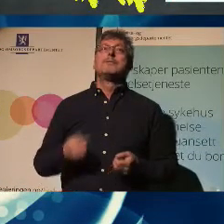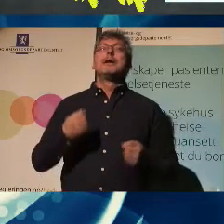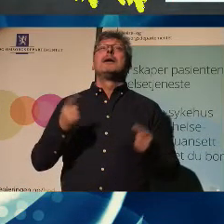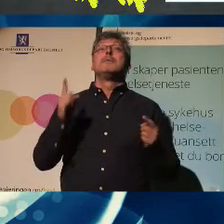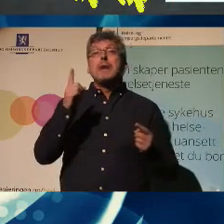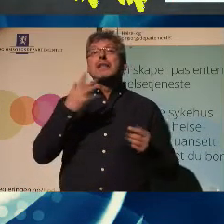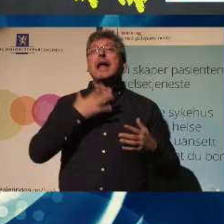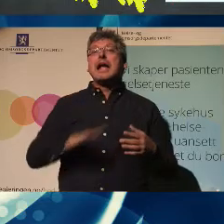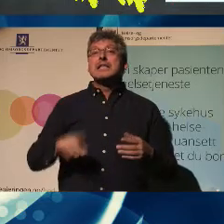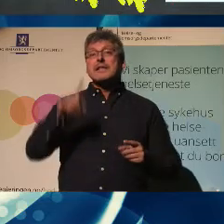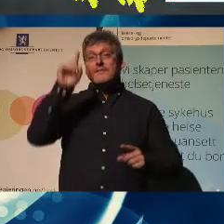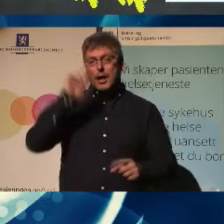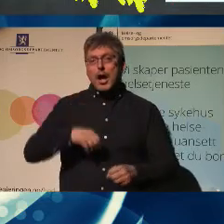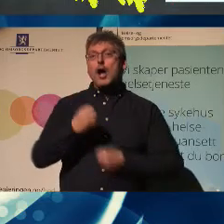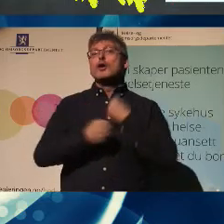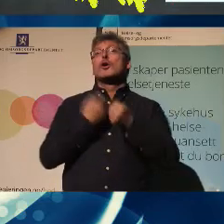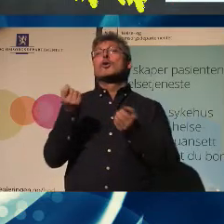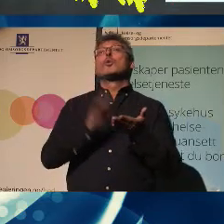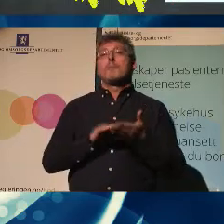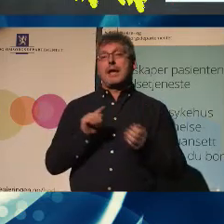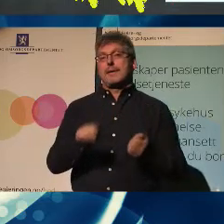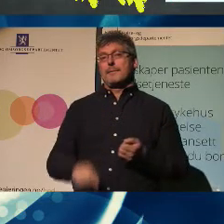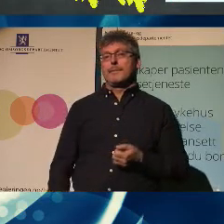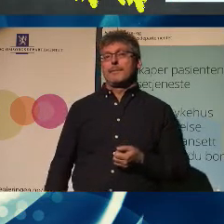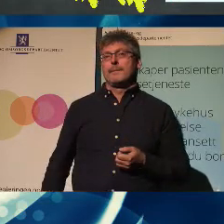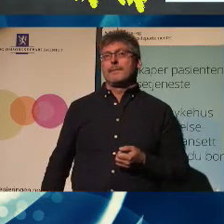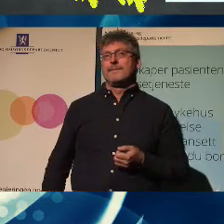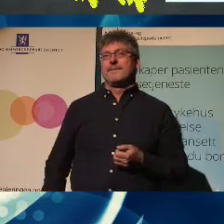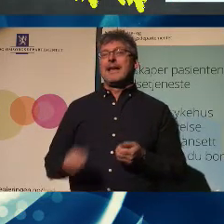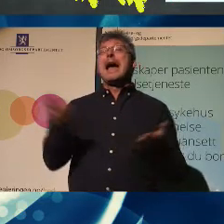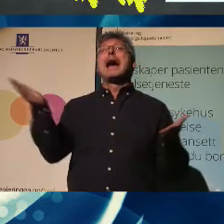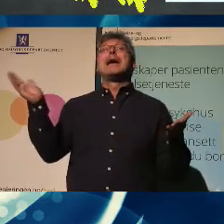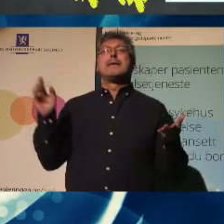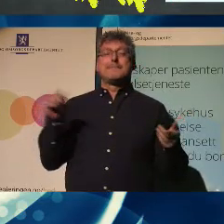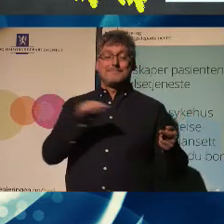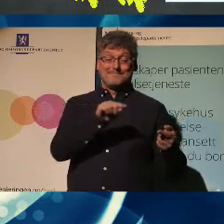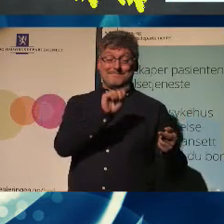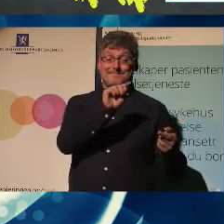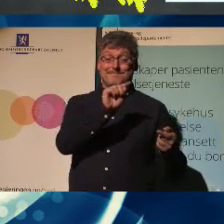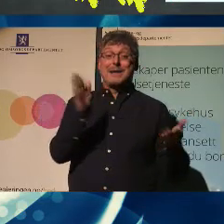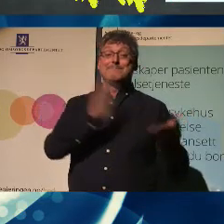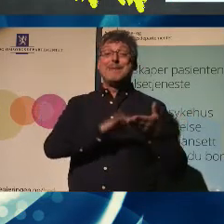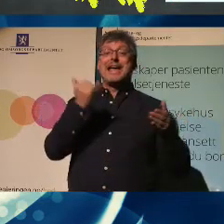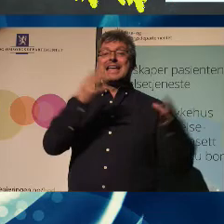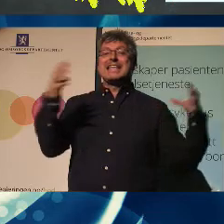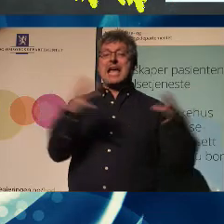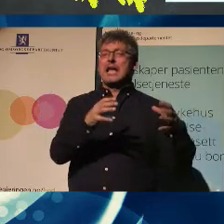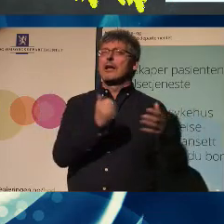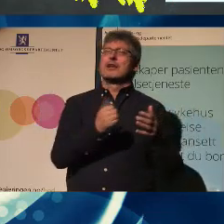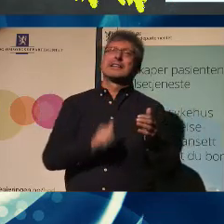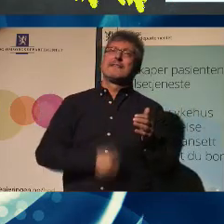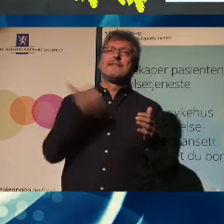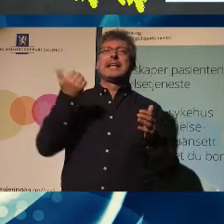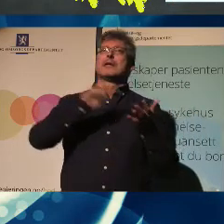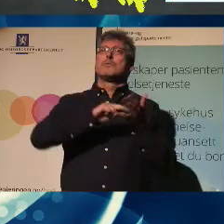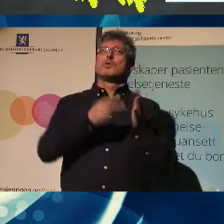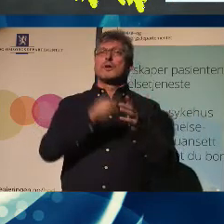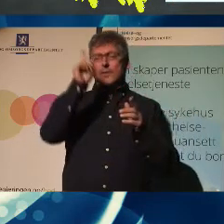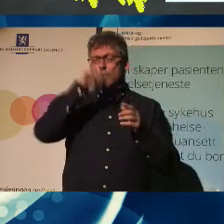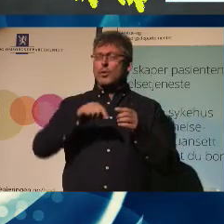heldigvis gjøre noe med. Med i gjengen er kanskje det viktigste prosjektet for å